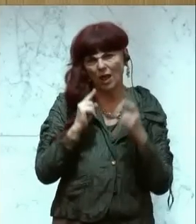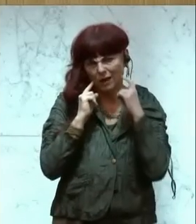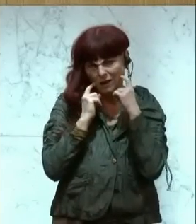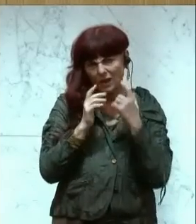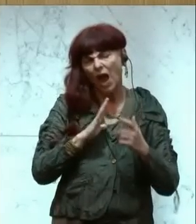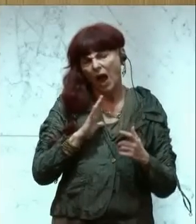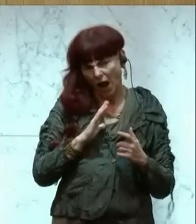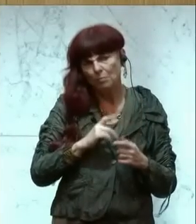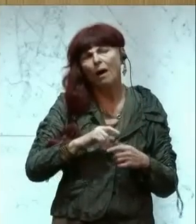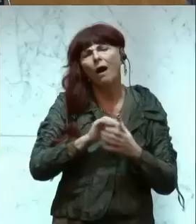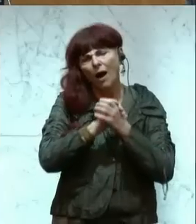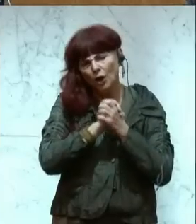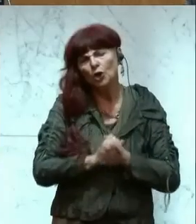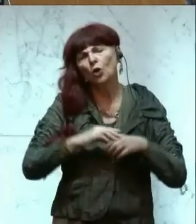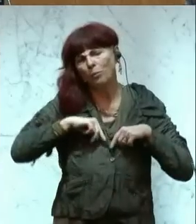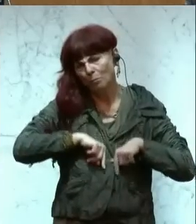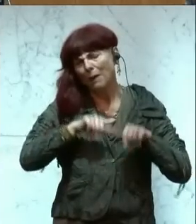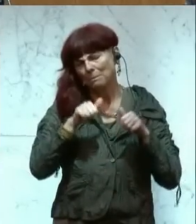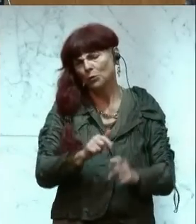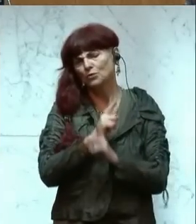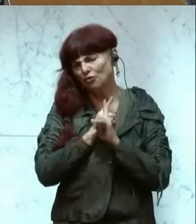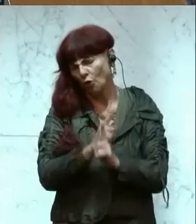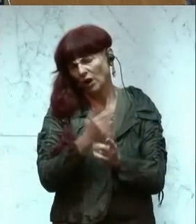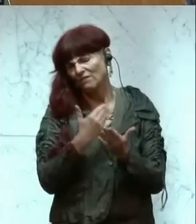sich an die Fakten halten. Also die FPÖ